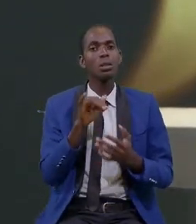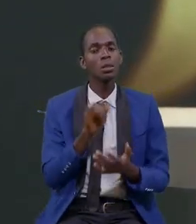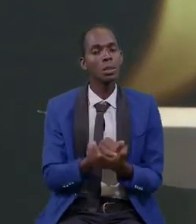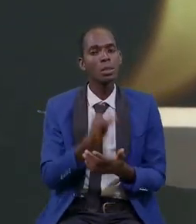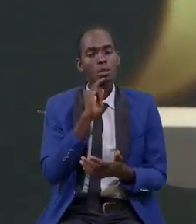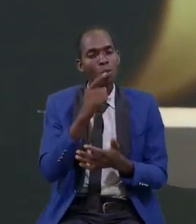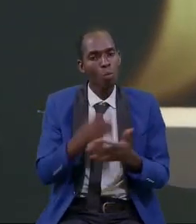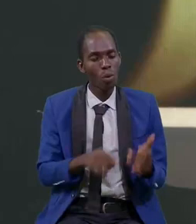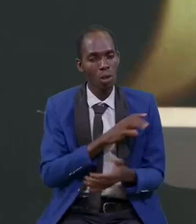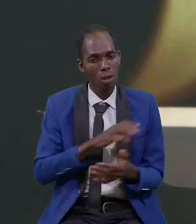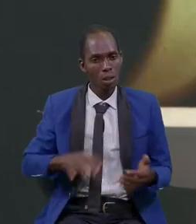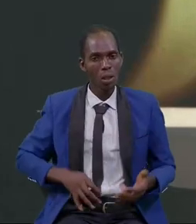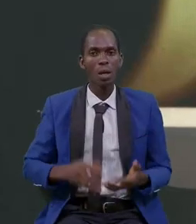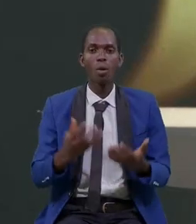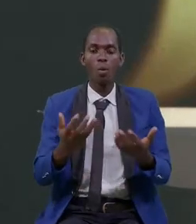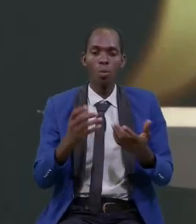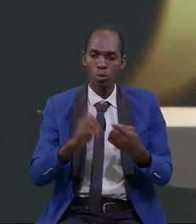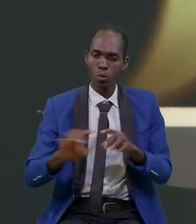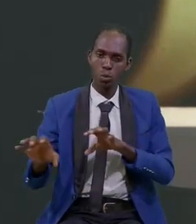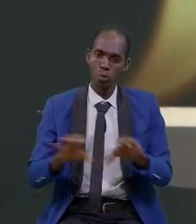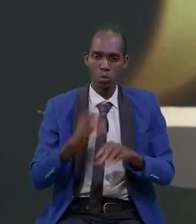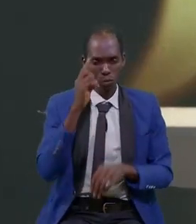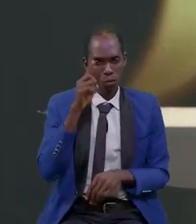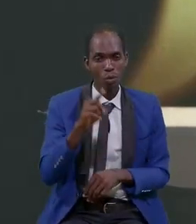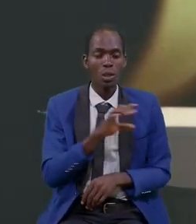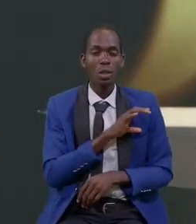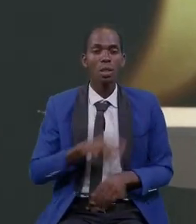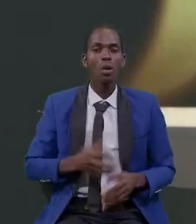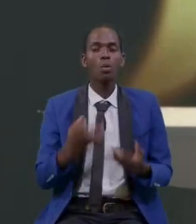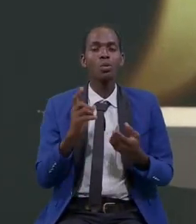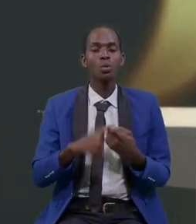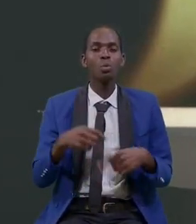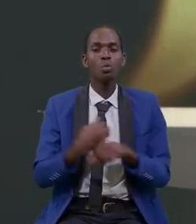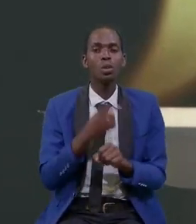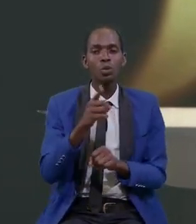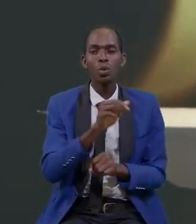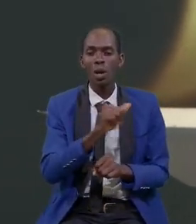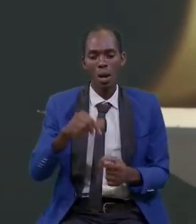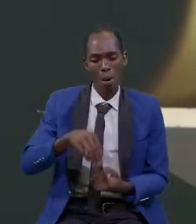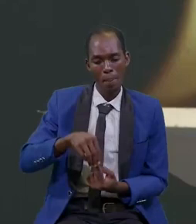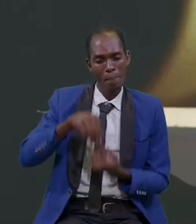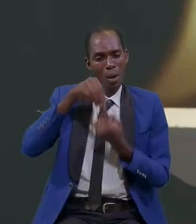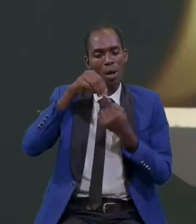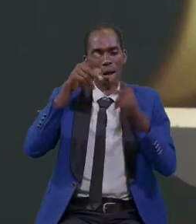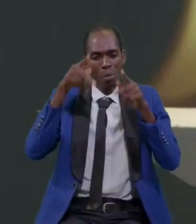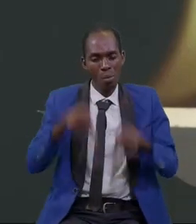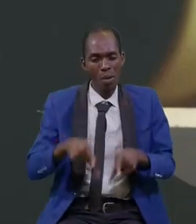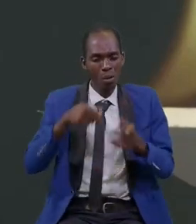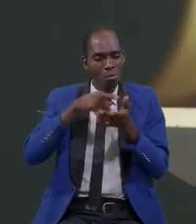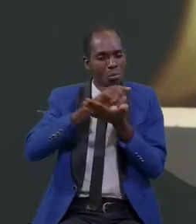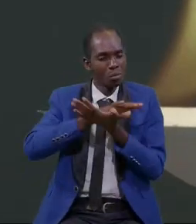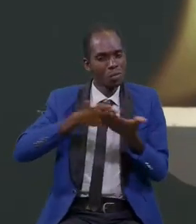Christ veut faire. Il veut faire de toi un peu une personne particulière. Un